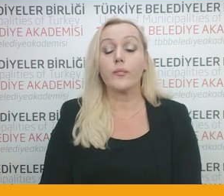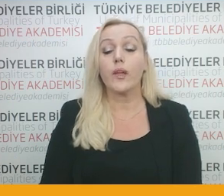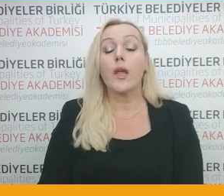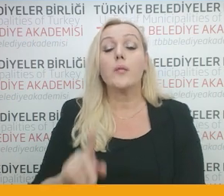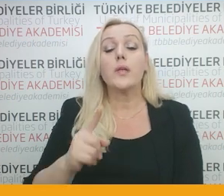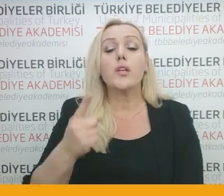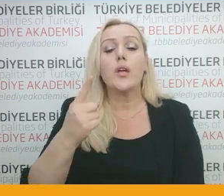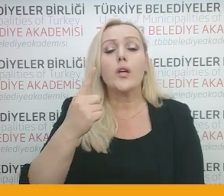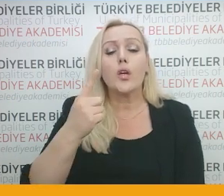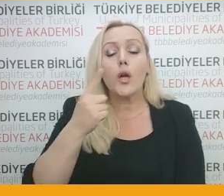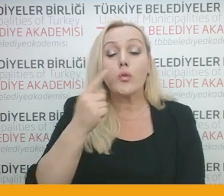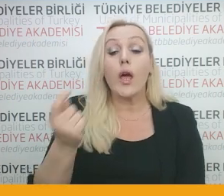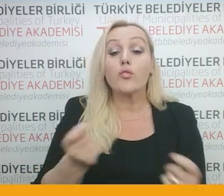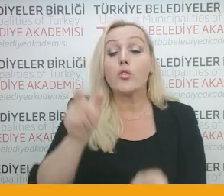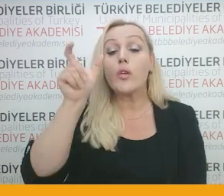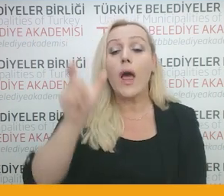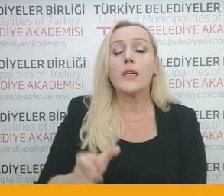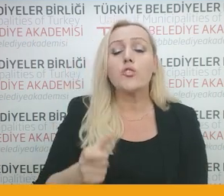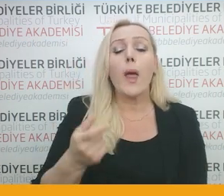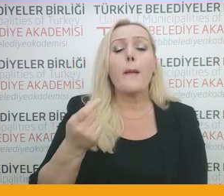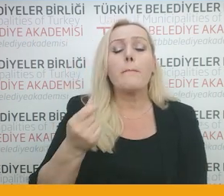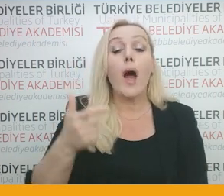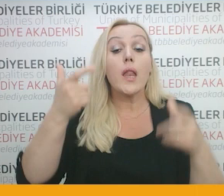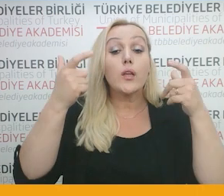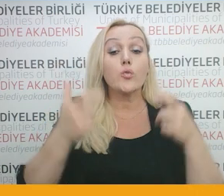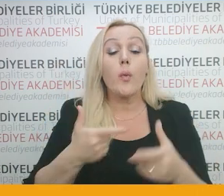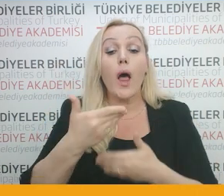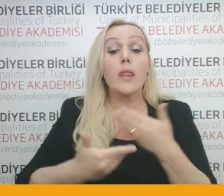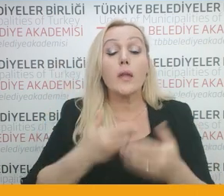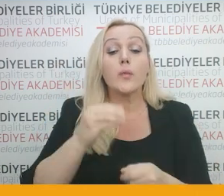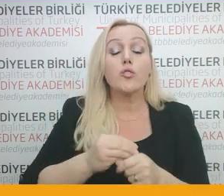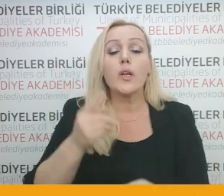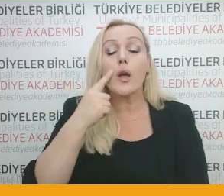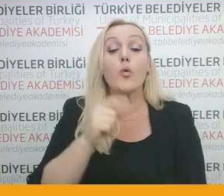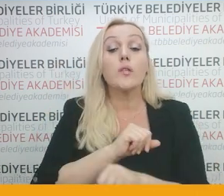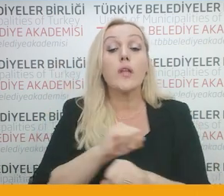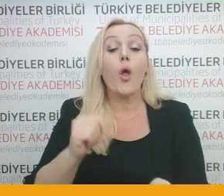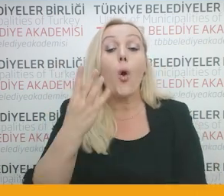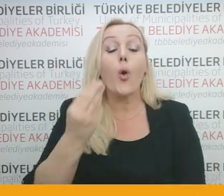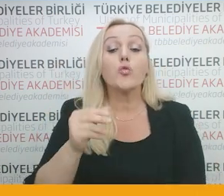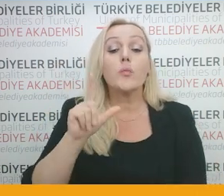Bir kamu görevlisinin mali sorumluluğundan bahsedebilmek için öncelikle bir kamu zararının oluşması gerekiyor.